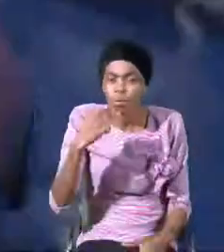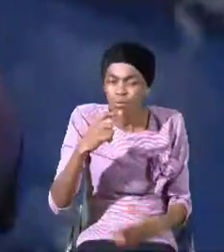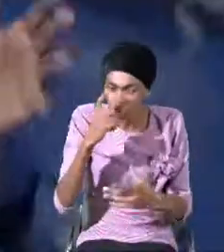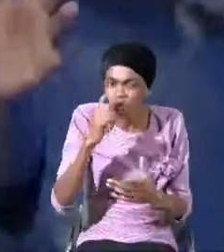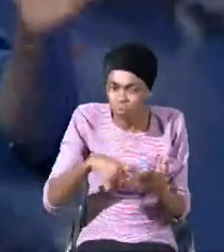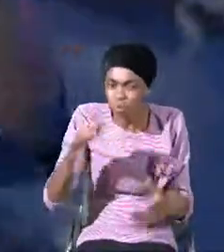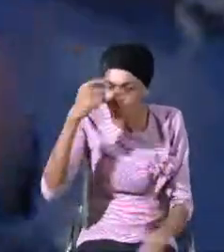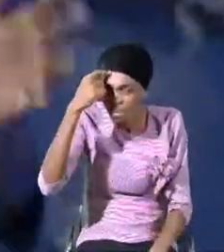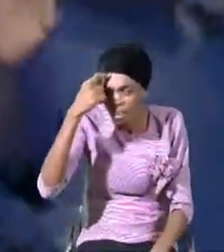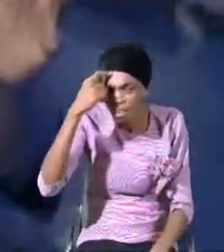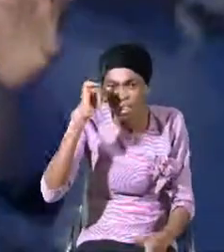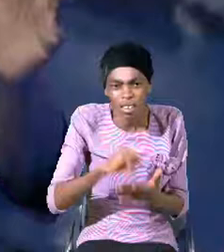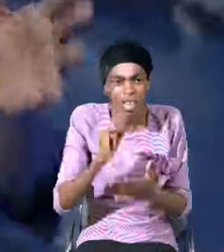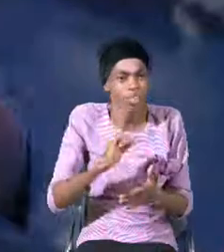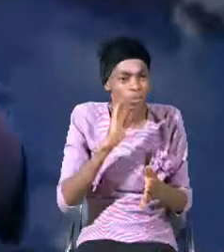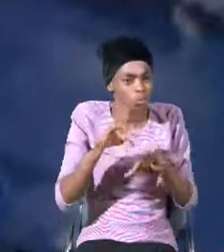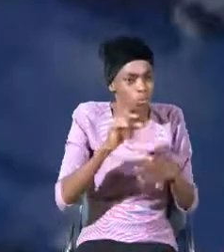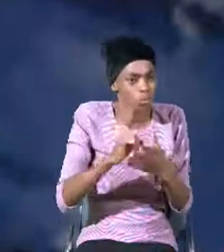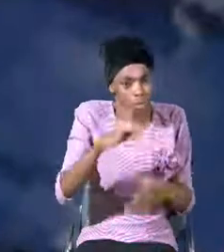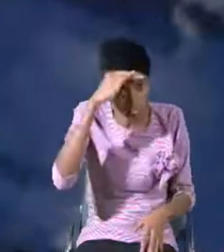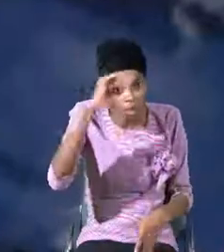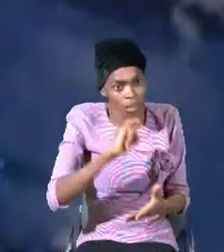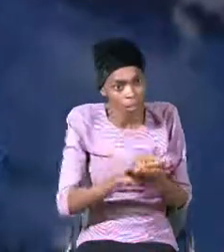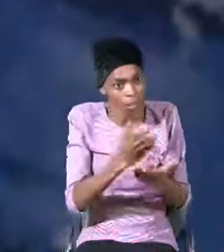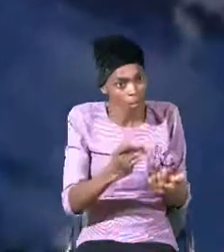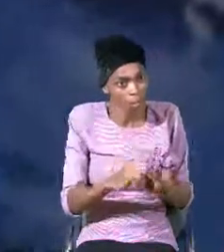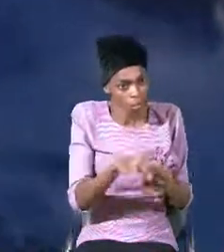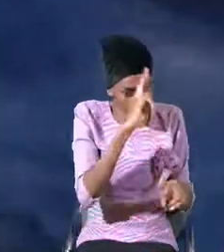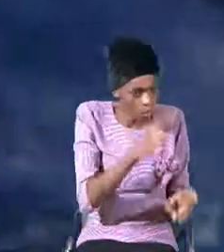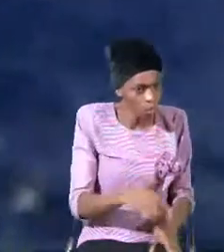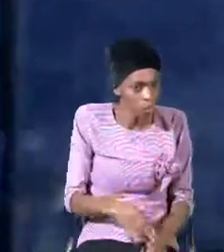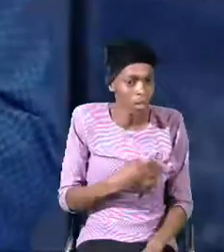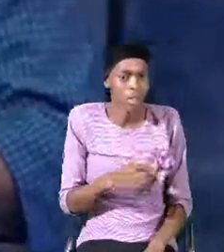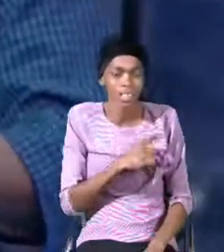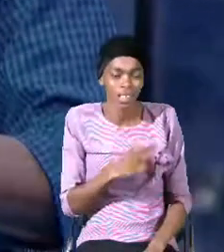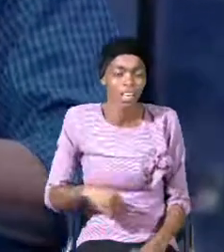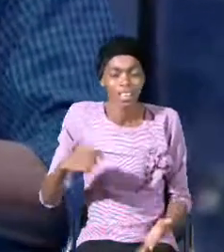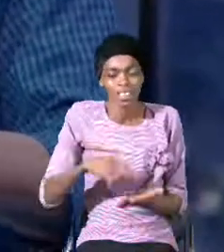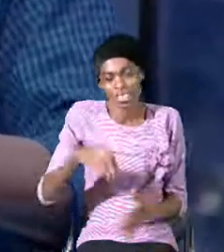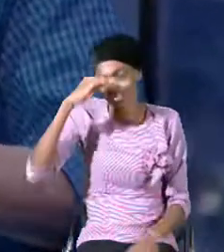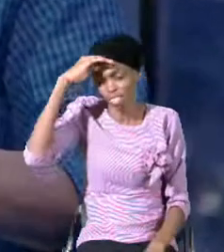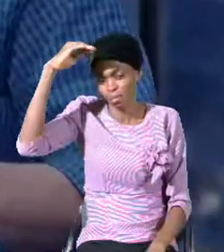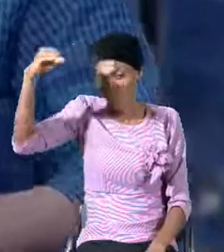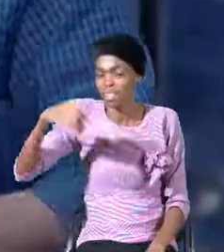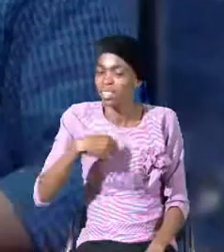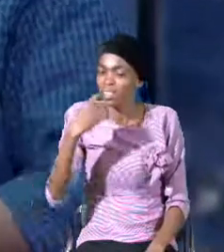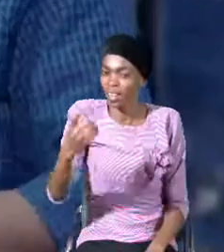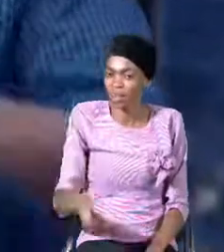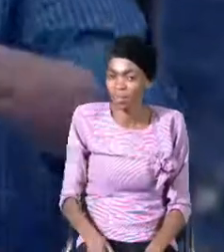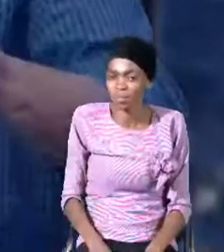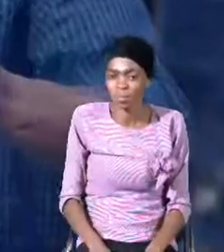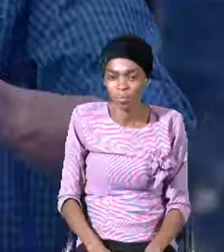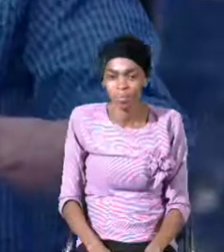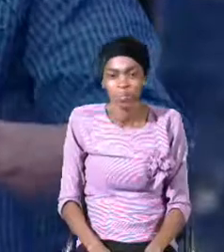Qu'est-ce que je dois faire à l'homme que je veux honorer? Et cet homme a dit,